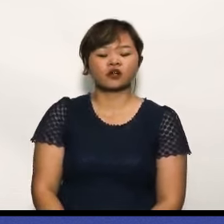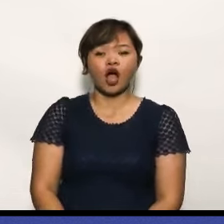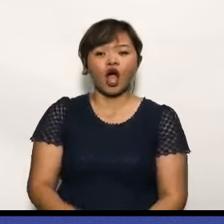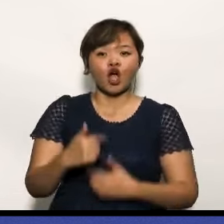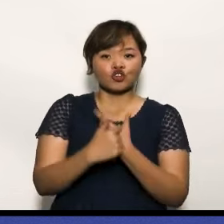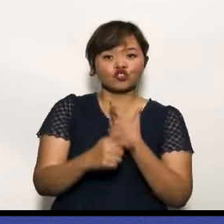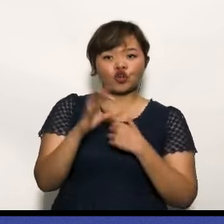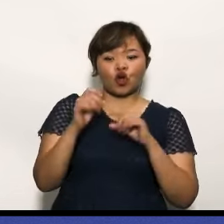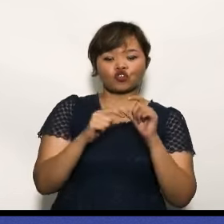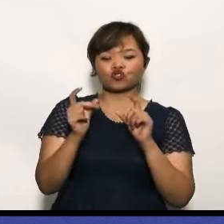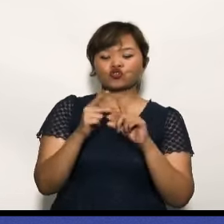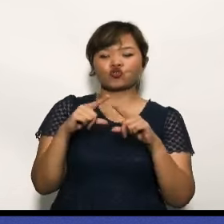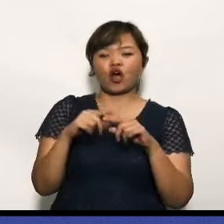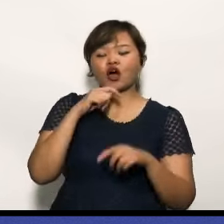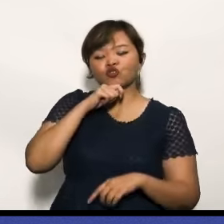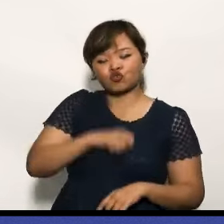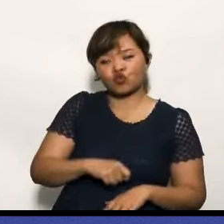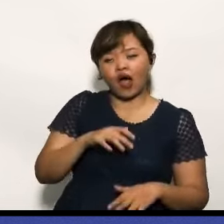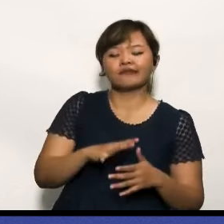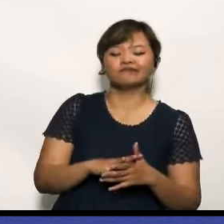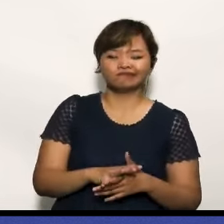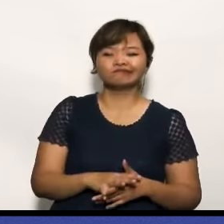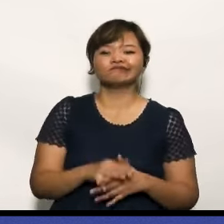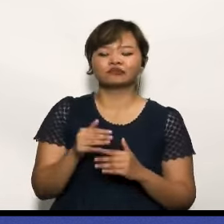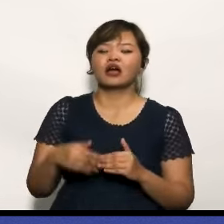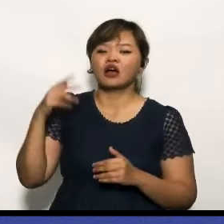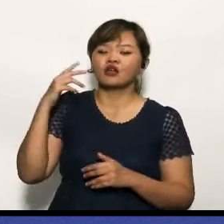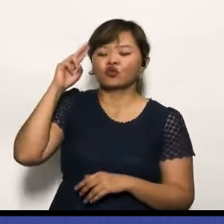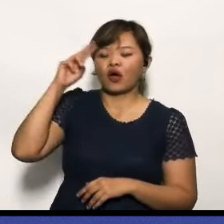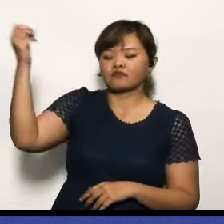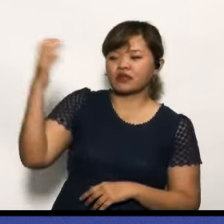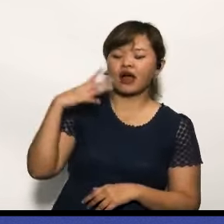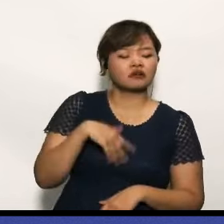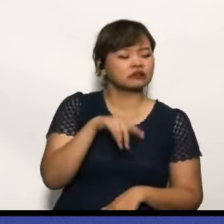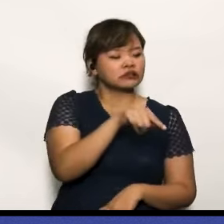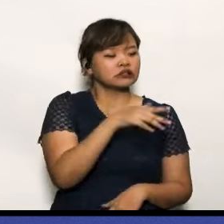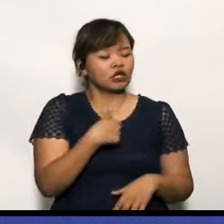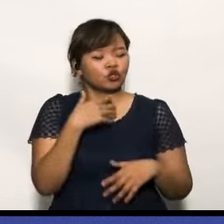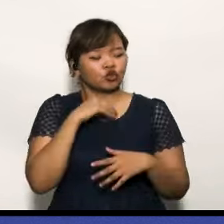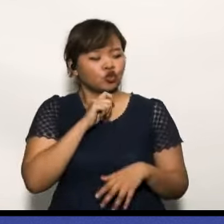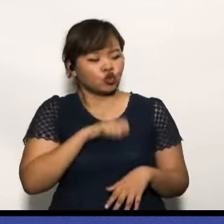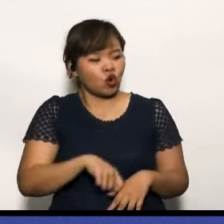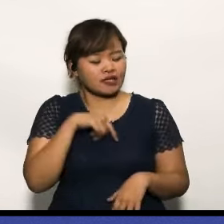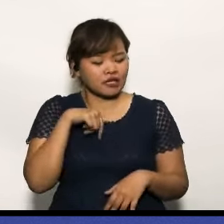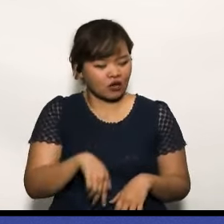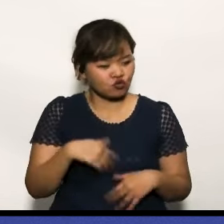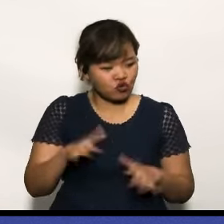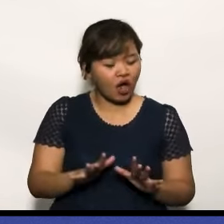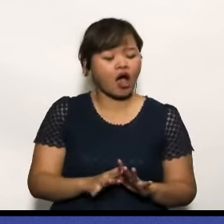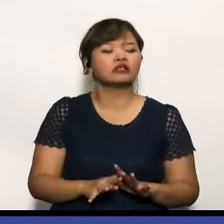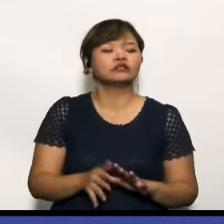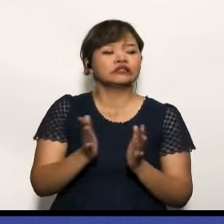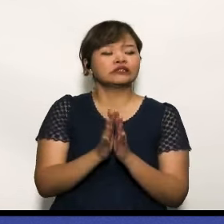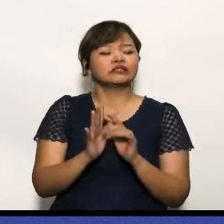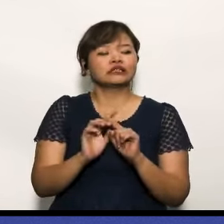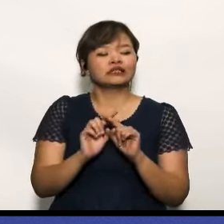tua dan lanjut umurnya, berfirmanlah Tuhan kepadanya, engkau telah tua dan lanjut umur, dan dari negeri ini